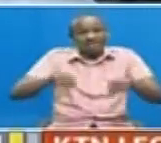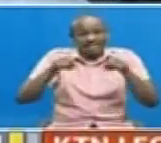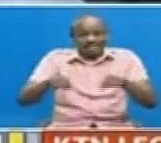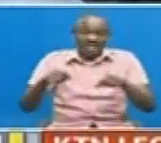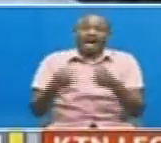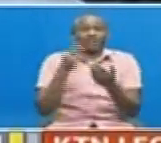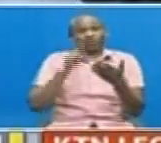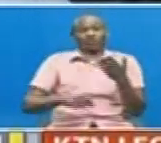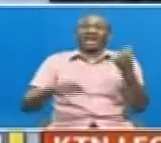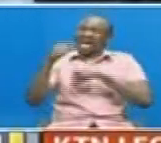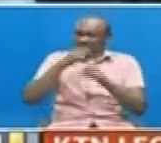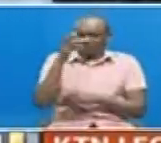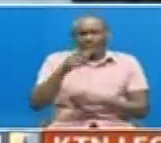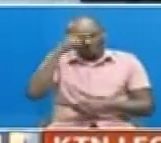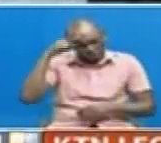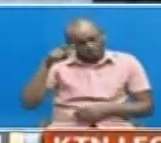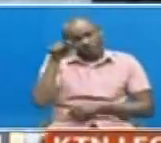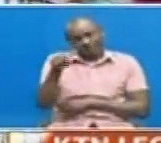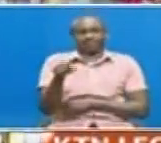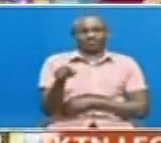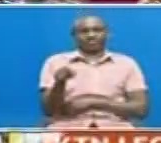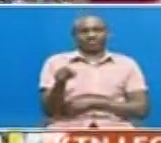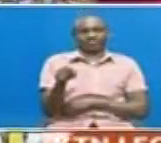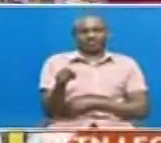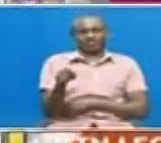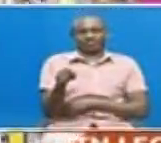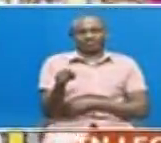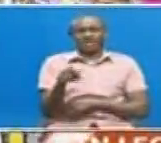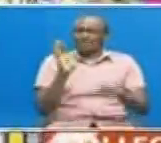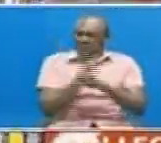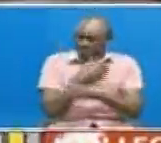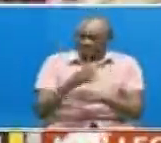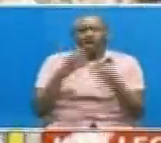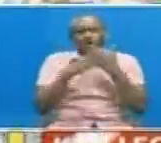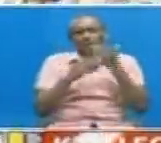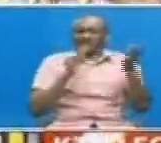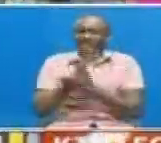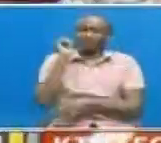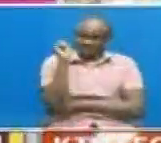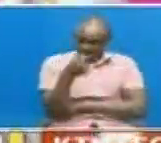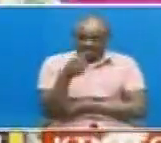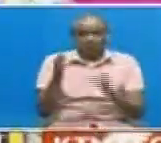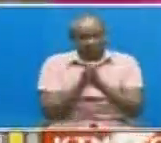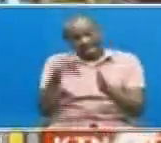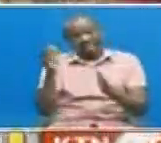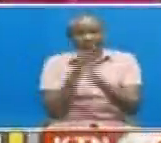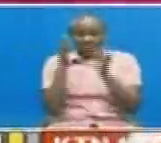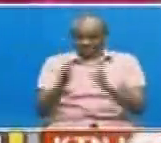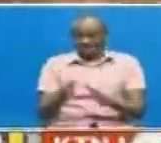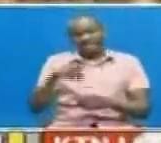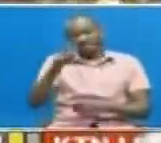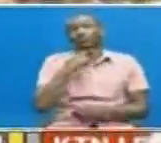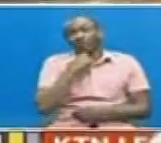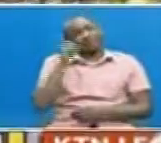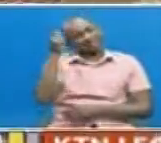kitu inafanyika ili ni kwa ajili ya kumsifia. Music Copyright Society of Kenya pamoja na baadhi ya wanamuziki